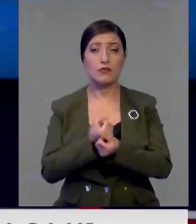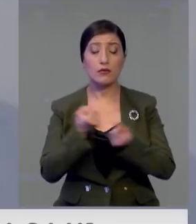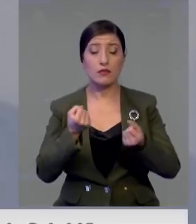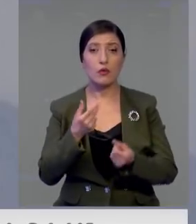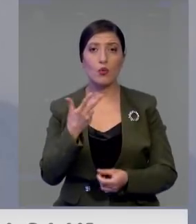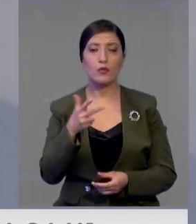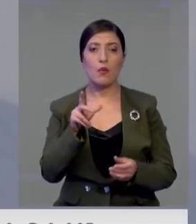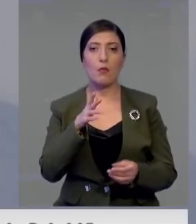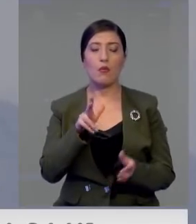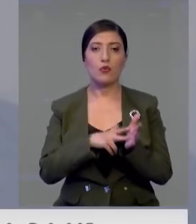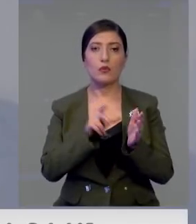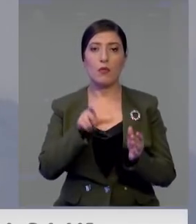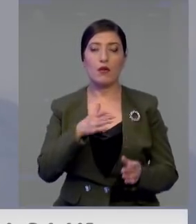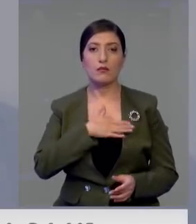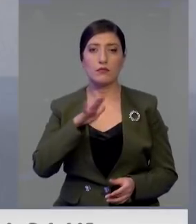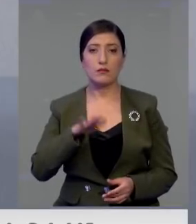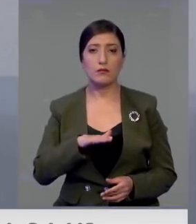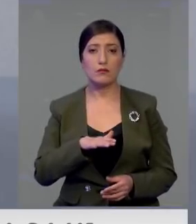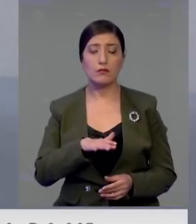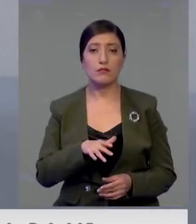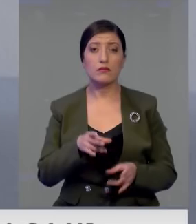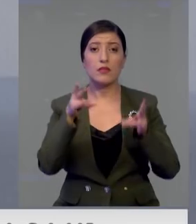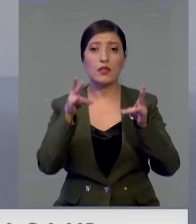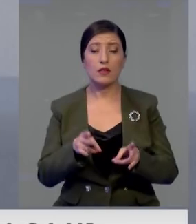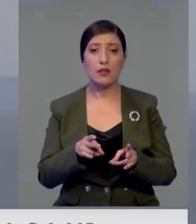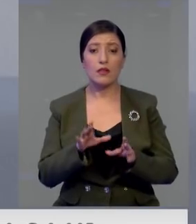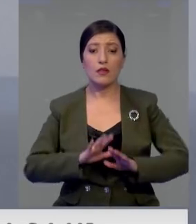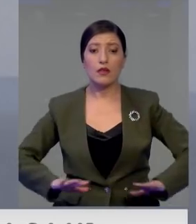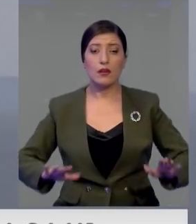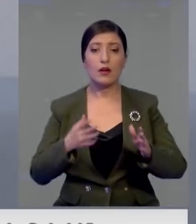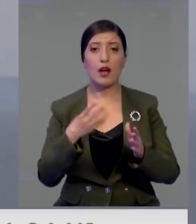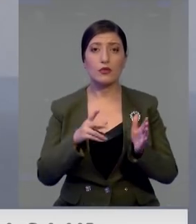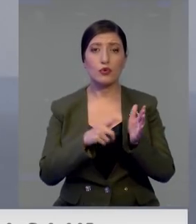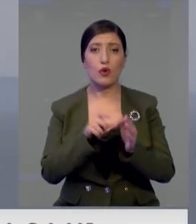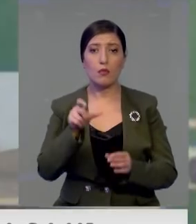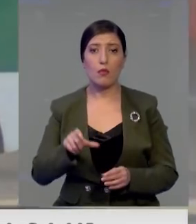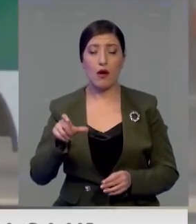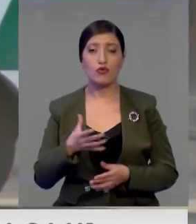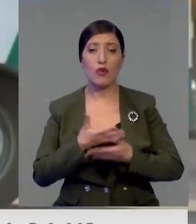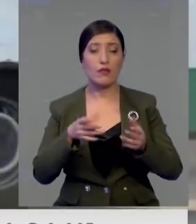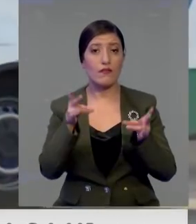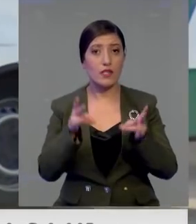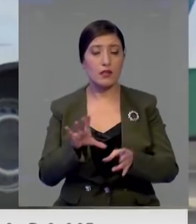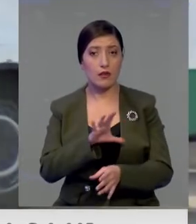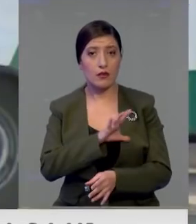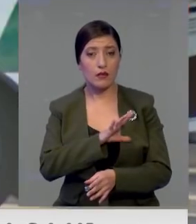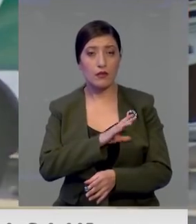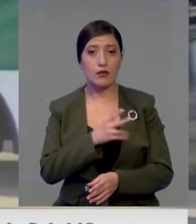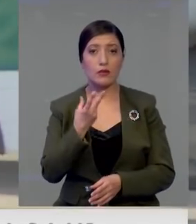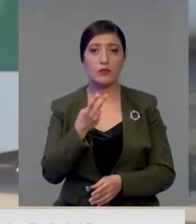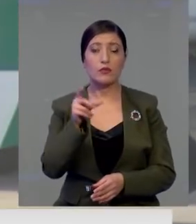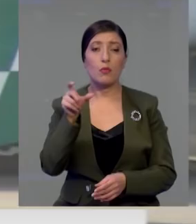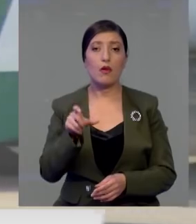զոհվել։ Ուայթ Այլենդ կղզում հրաբխի ժայթքման պահին շրջակայքում 47 մարդ է եղել։ Նրանցից շատերը վիրավոր են, եւս 8 մարդու